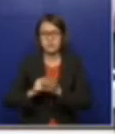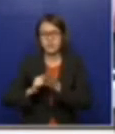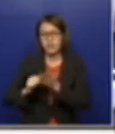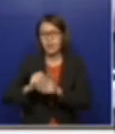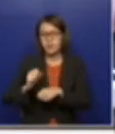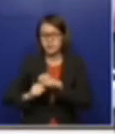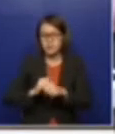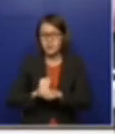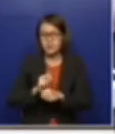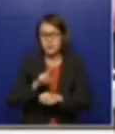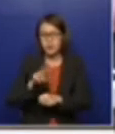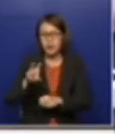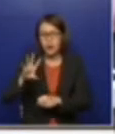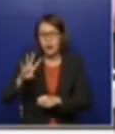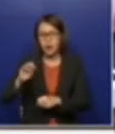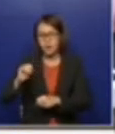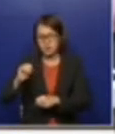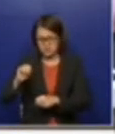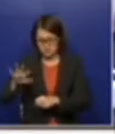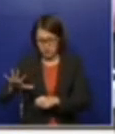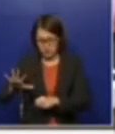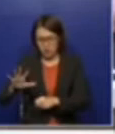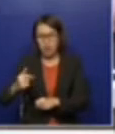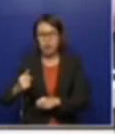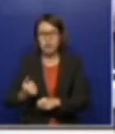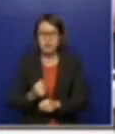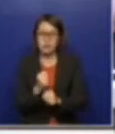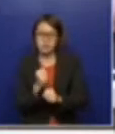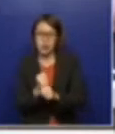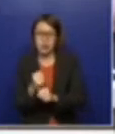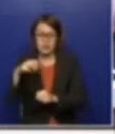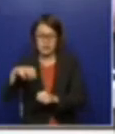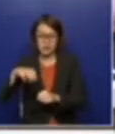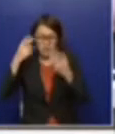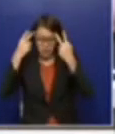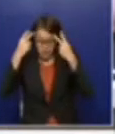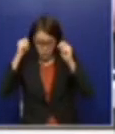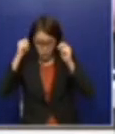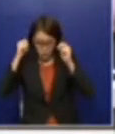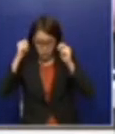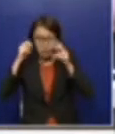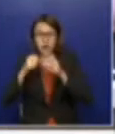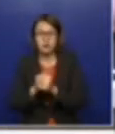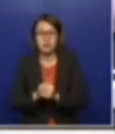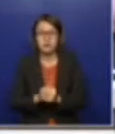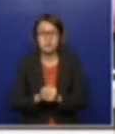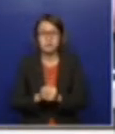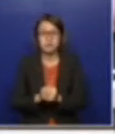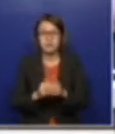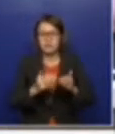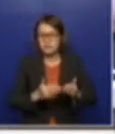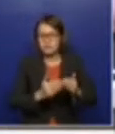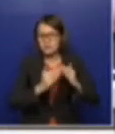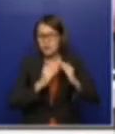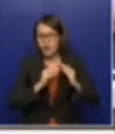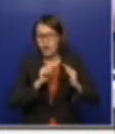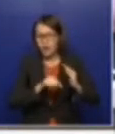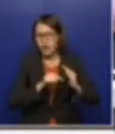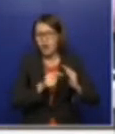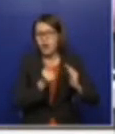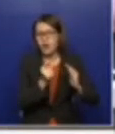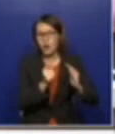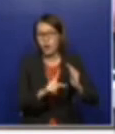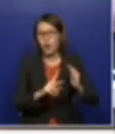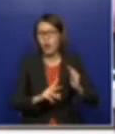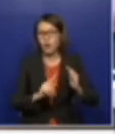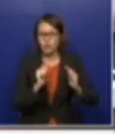2545เพื่อปรับปรุงอำนาจหน้าที่ของสำนักนายกรัฐมนตรีและจัดตั้งสำนักงานคณะกรรม